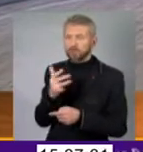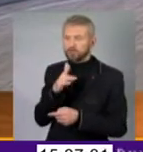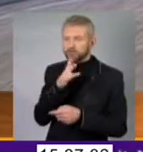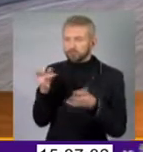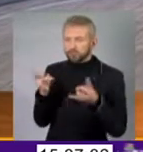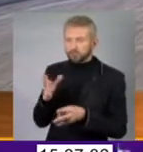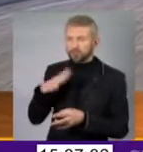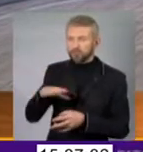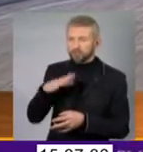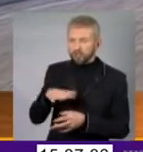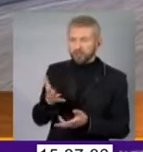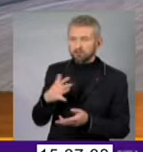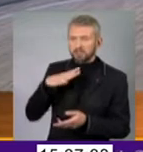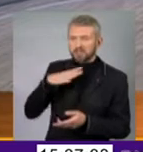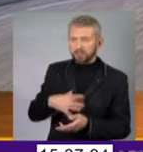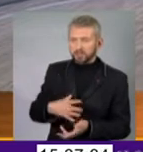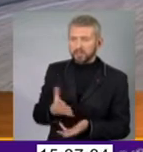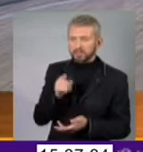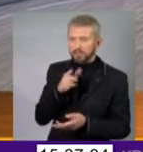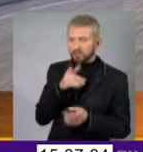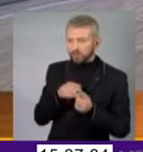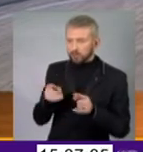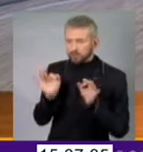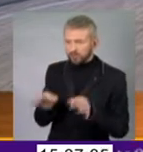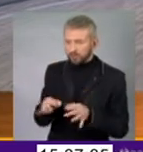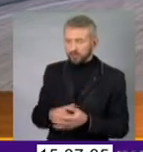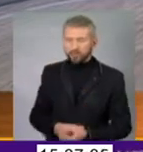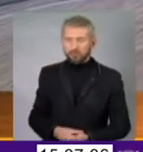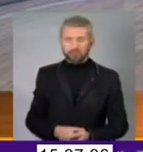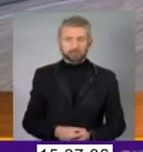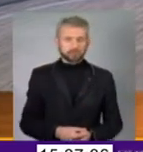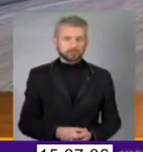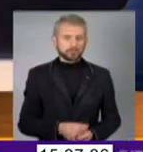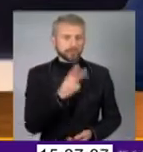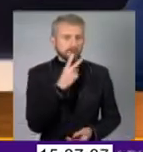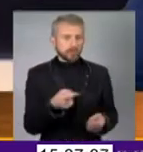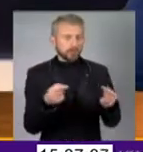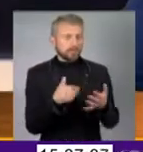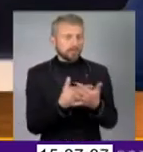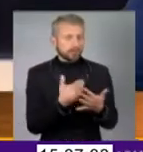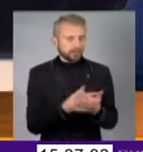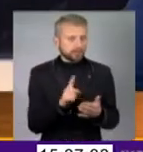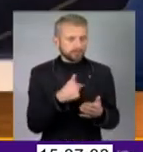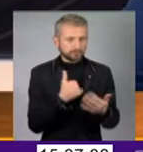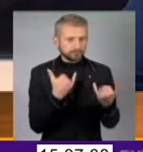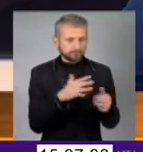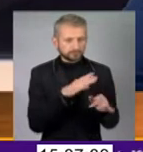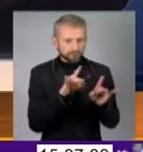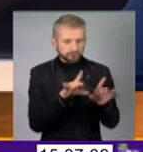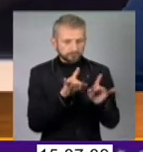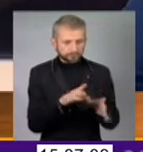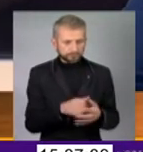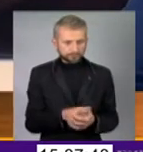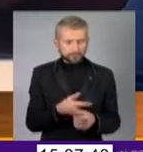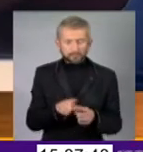потрібно перечекати або перетерпіти саме цей період, поки що сталося. Дивіться, от конкретний приклад, то, що я тільки що наводив відносно Світлицького. Це дуже